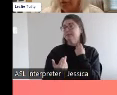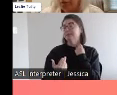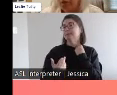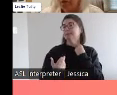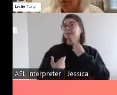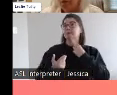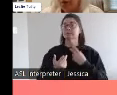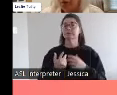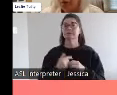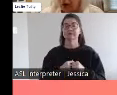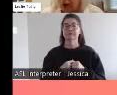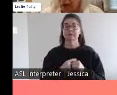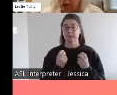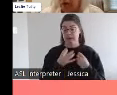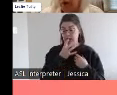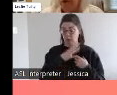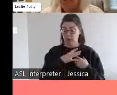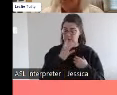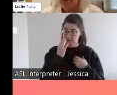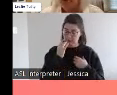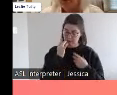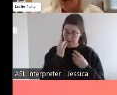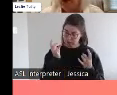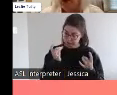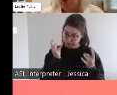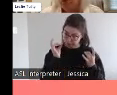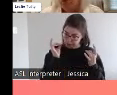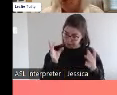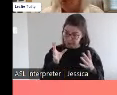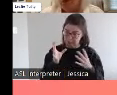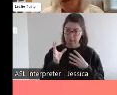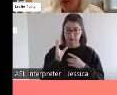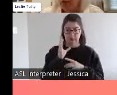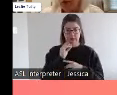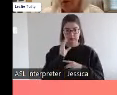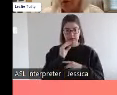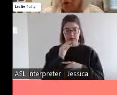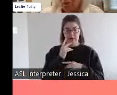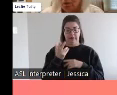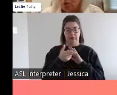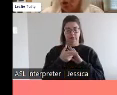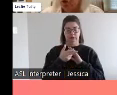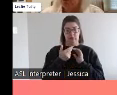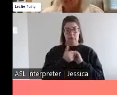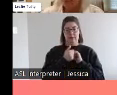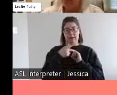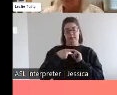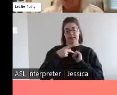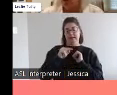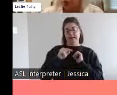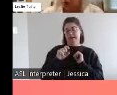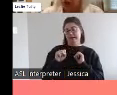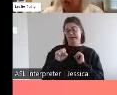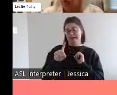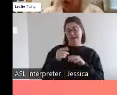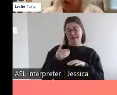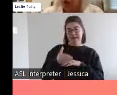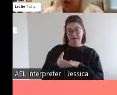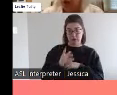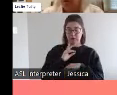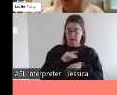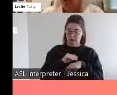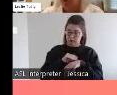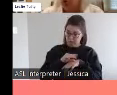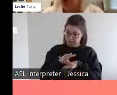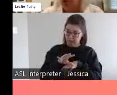Par exemple, plusieurs femmes qui vivent de graves violences peuvent donc finir